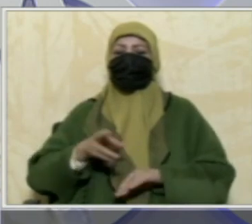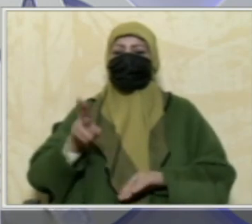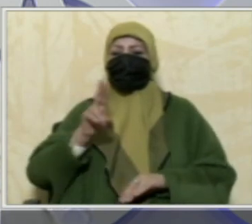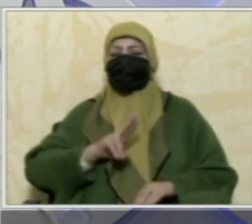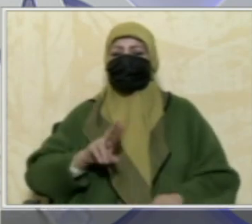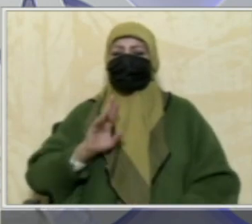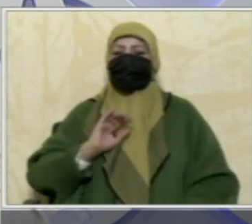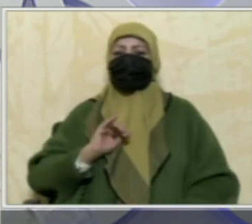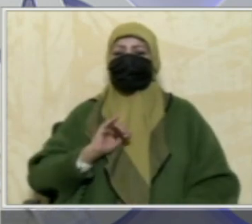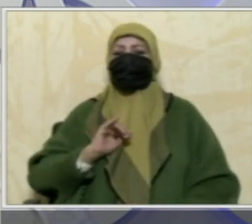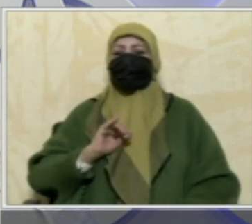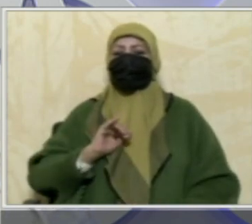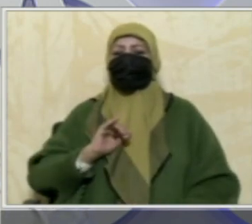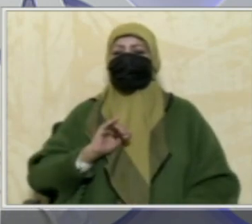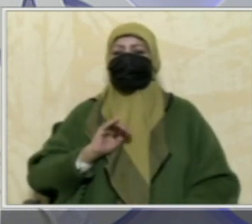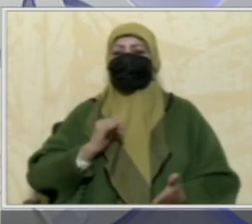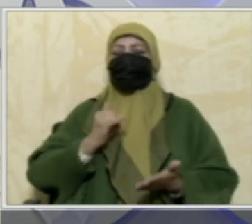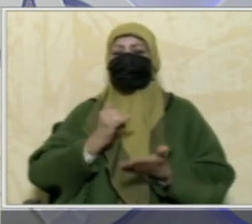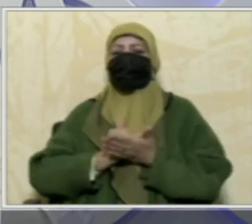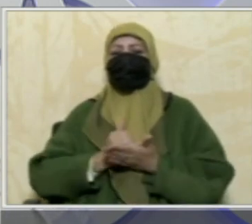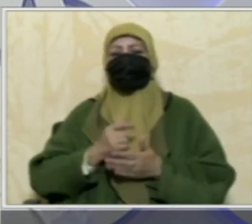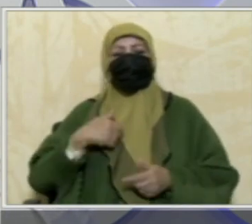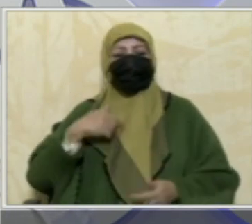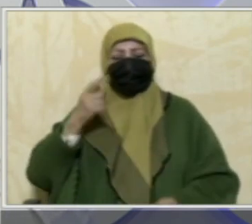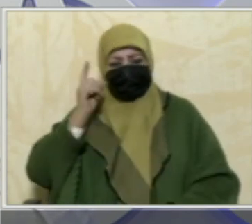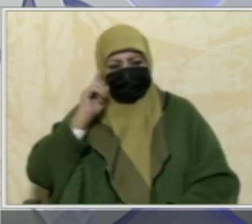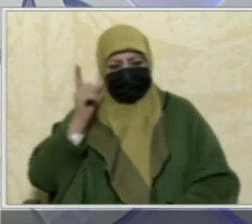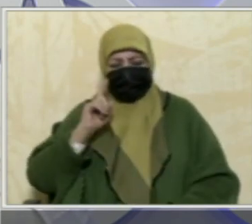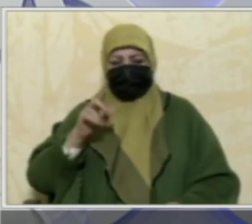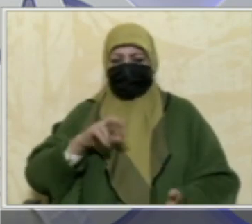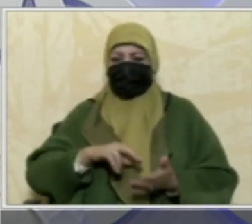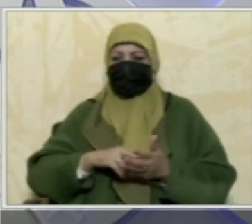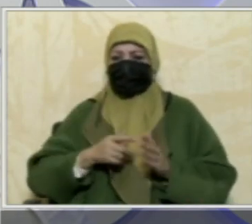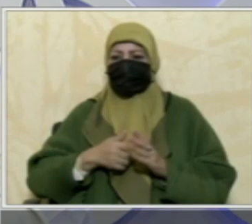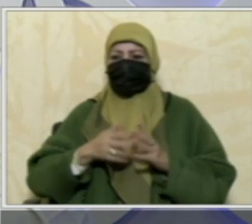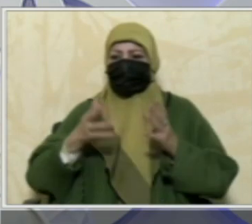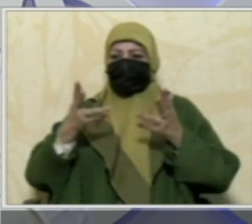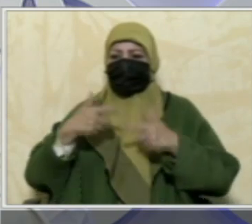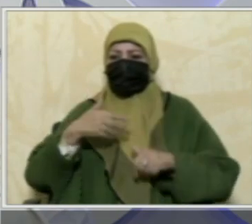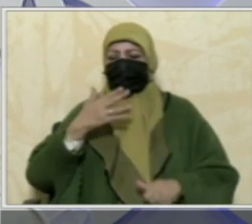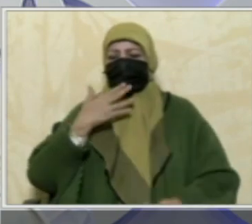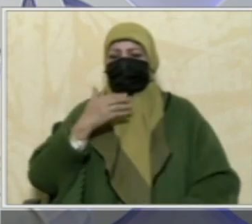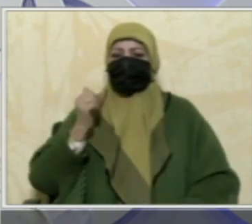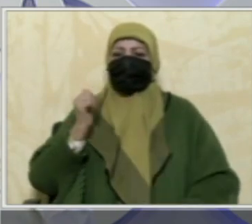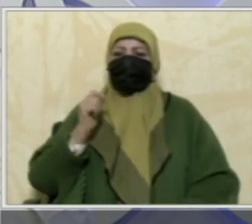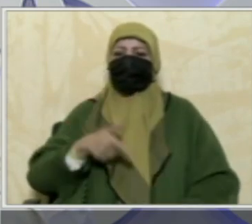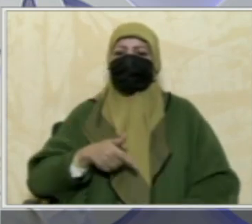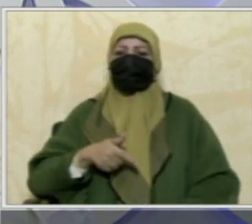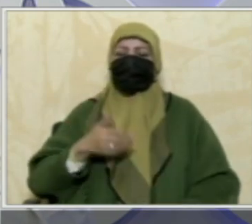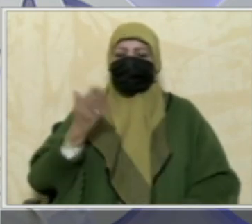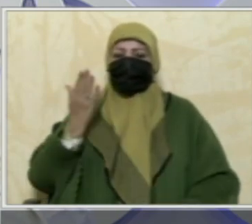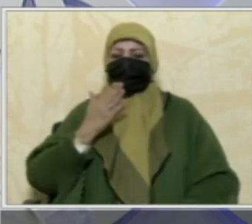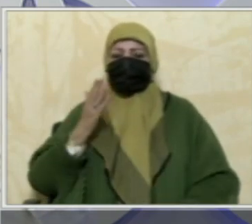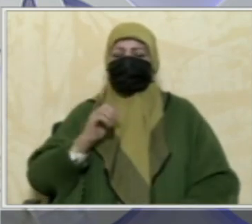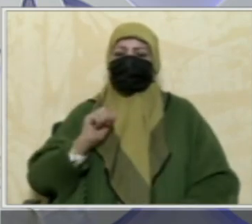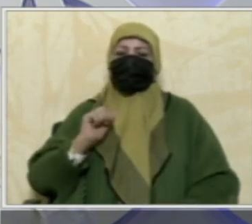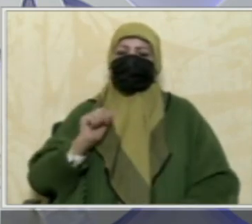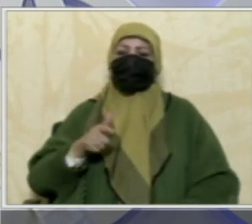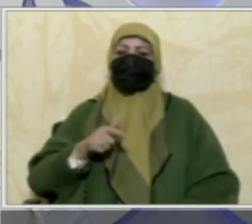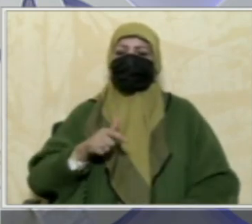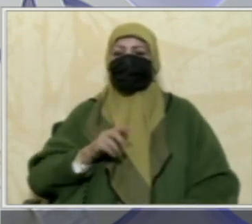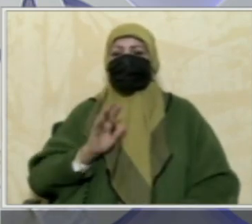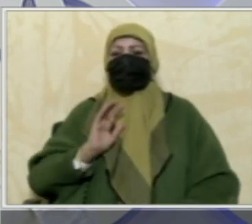شيء مساله من سهى في سجود السهو المساله قراناها ومررنا بها ولكن يعني الان لا يحضرني